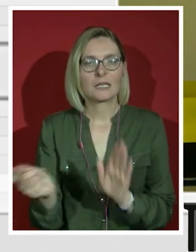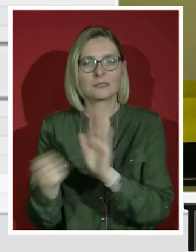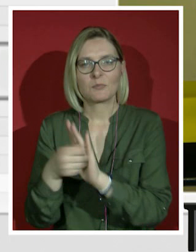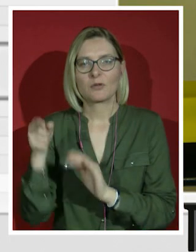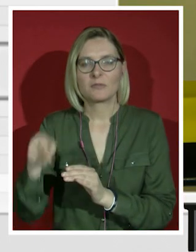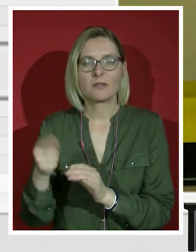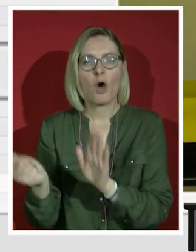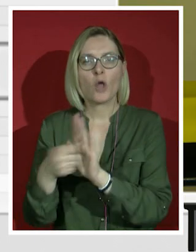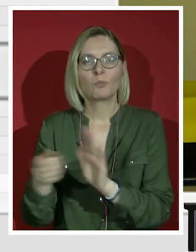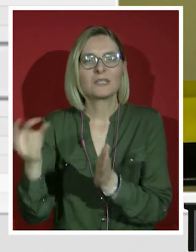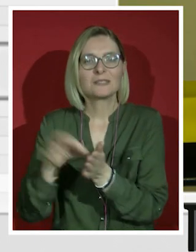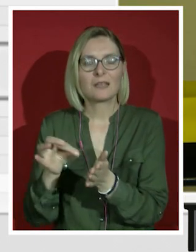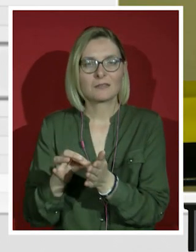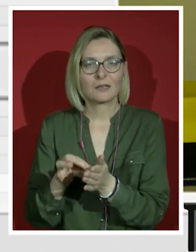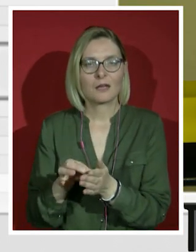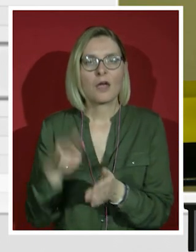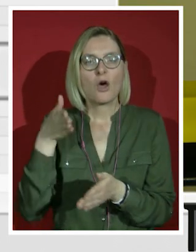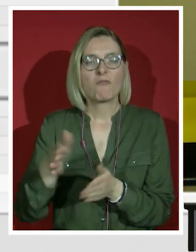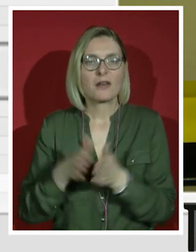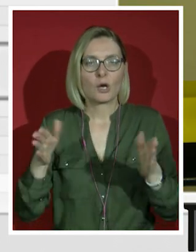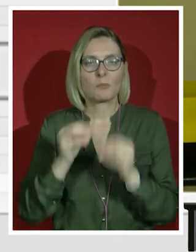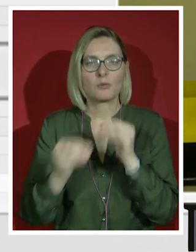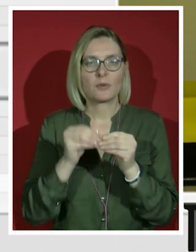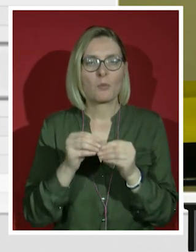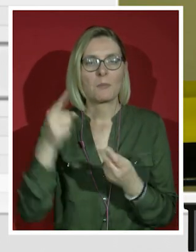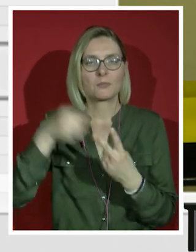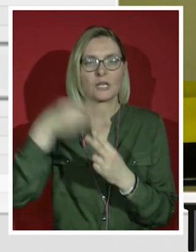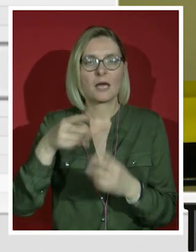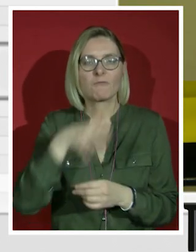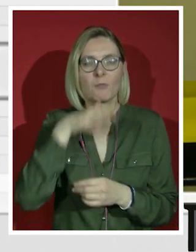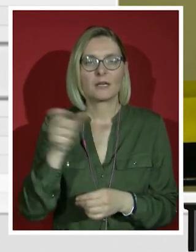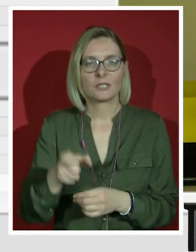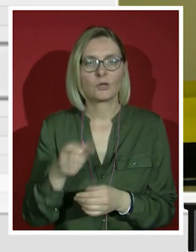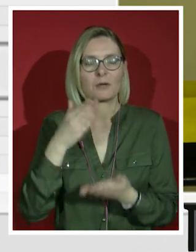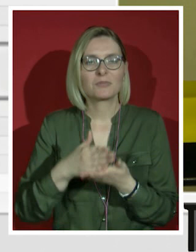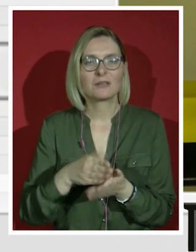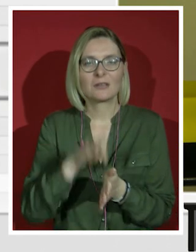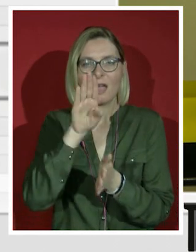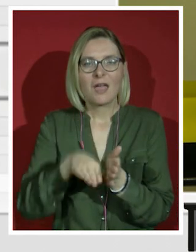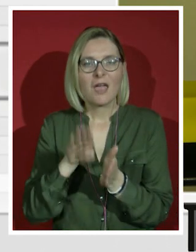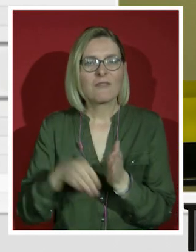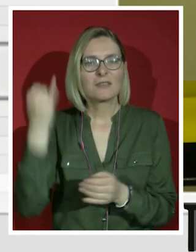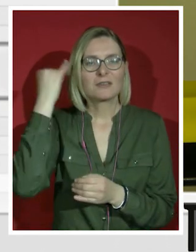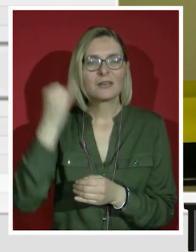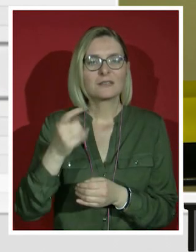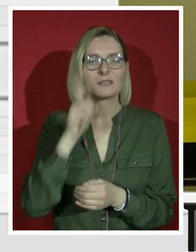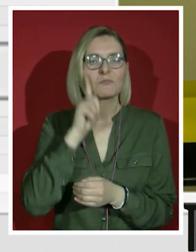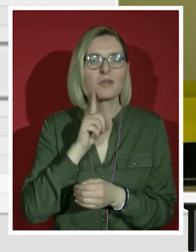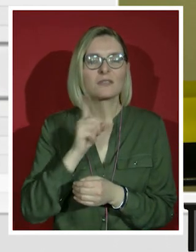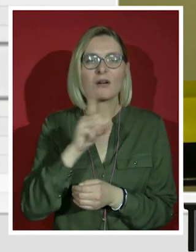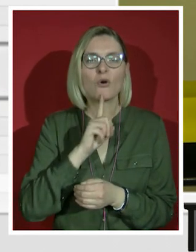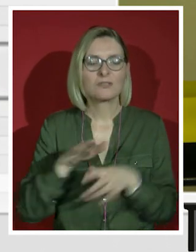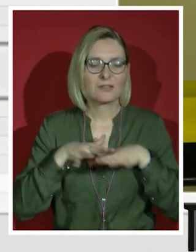откупни центри. Тоа е најголемиот проблем на пчеларите во Македонија, бидејќи влегува ефтин кинески и молдавски мед кој ги преплави